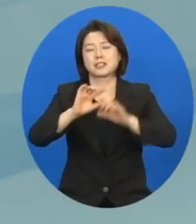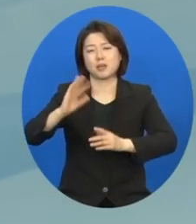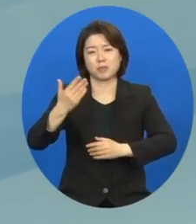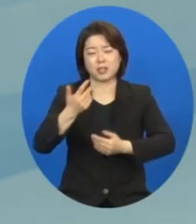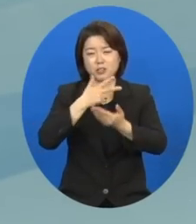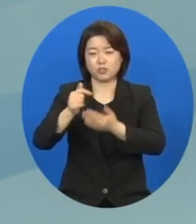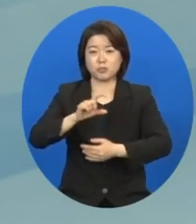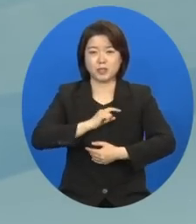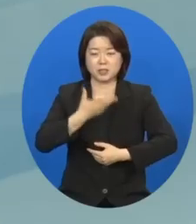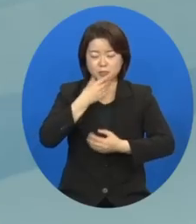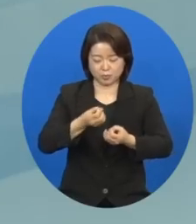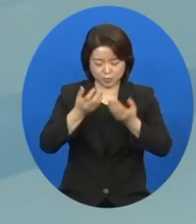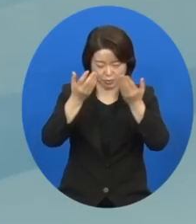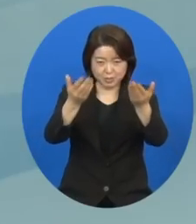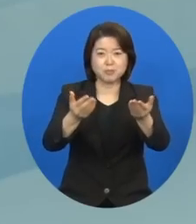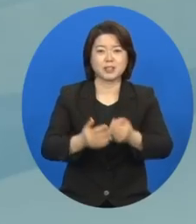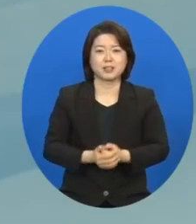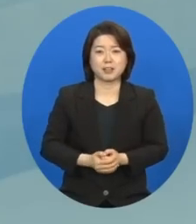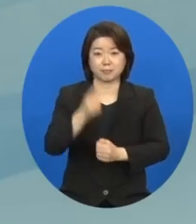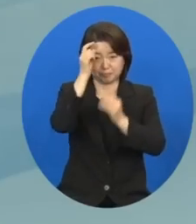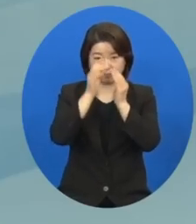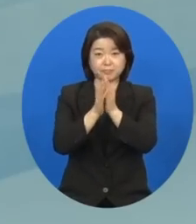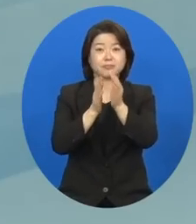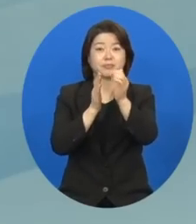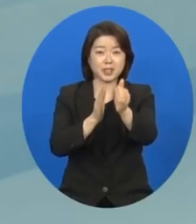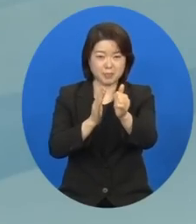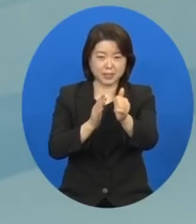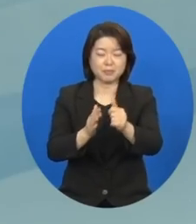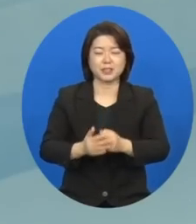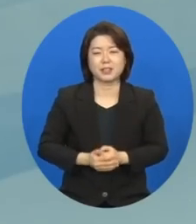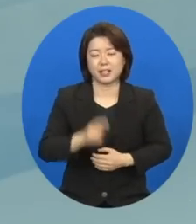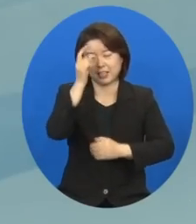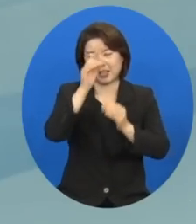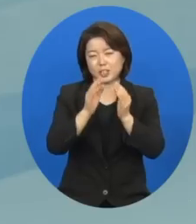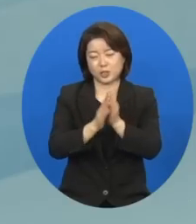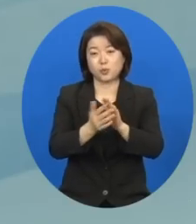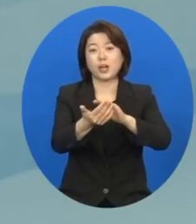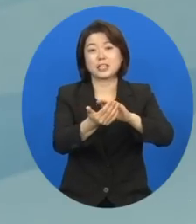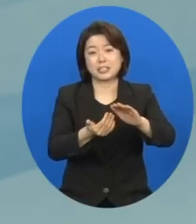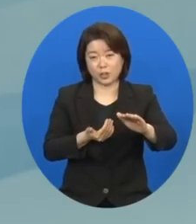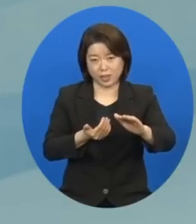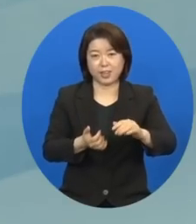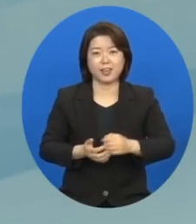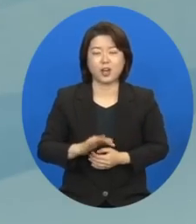이름으로 축원합니다. 우리 기도하겠습니다. 우리 기도하기 전에